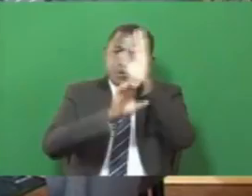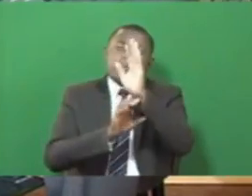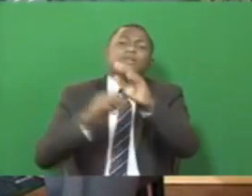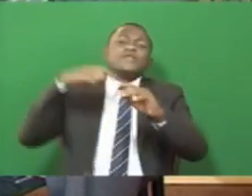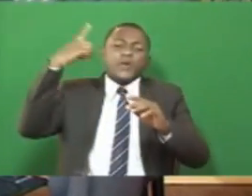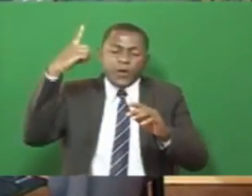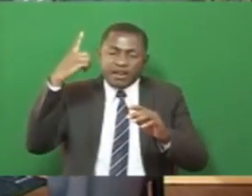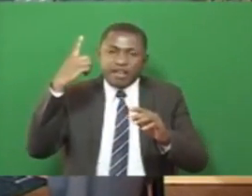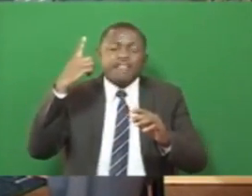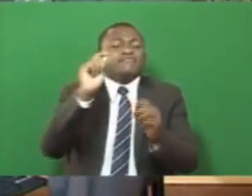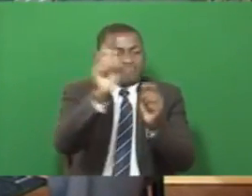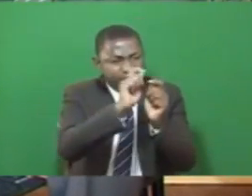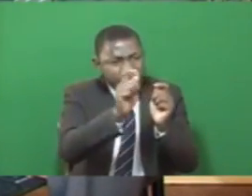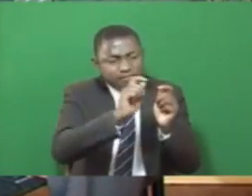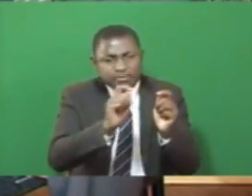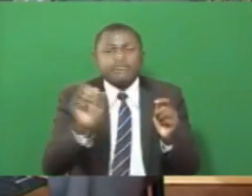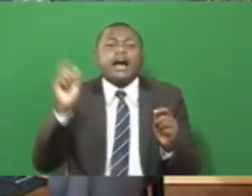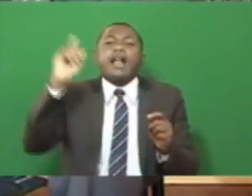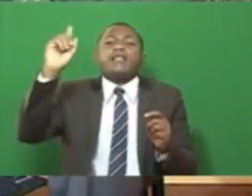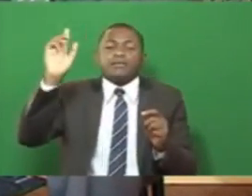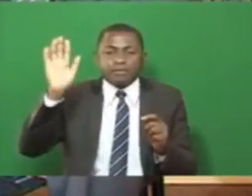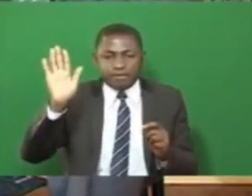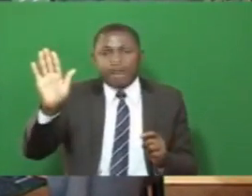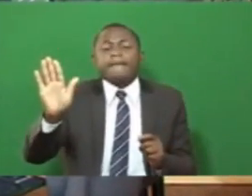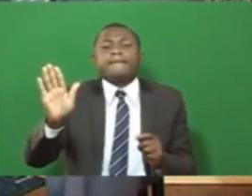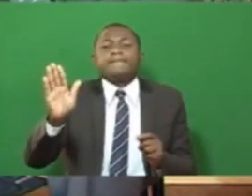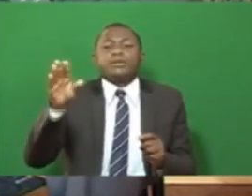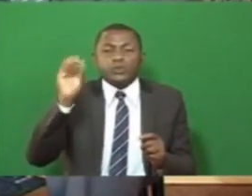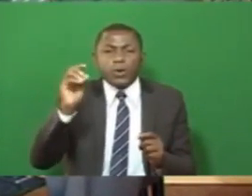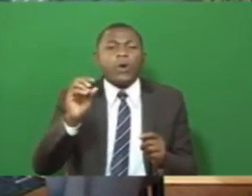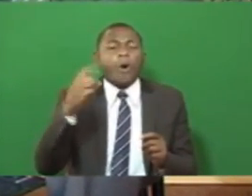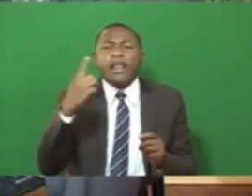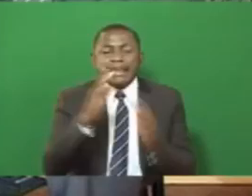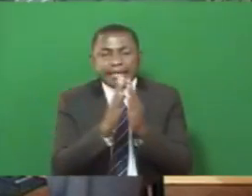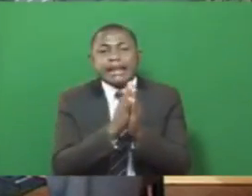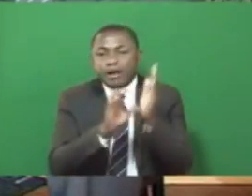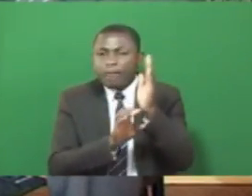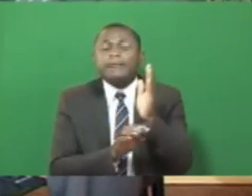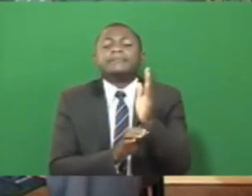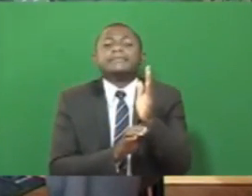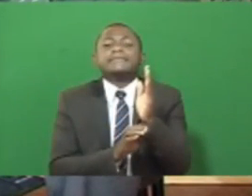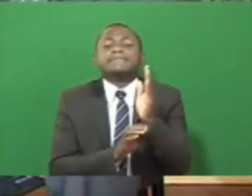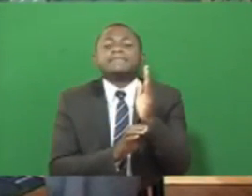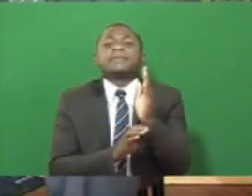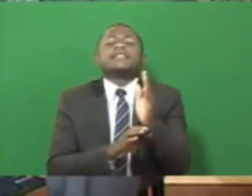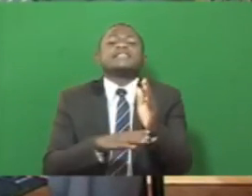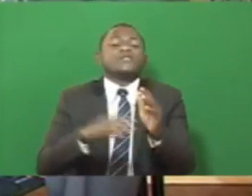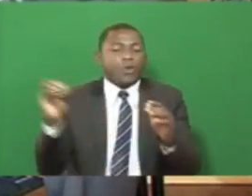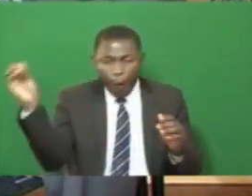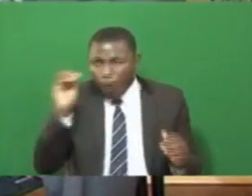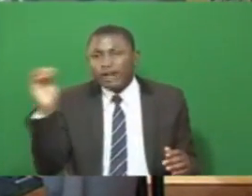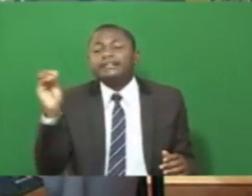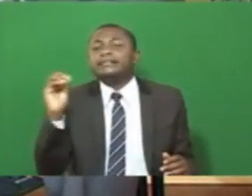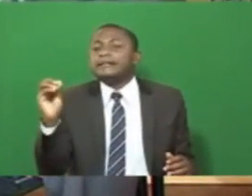the dosa shiri kudenga. Ndosa karatidzi kwa joani maji. Saka papandesha kaitwa na Moses chino wani chakangos kuitwa na mari